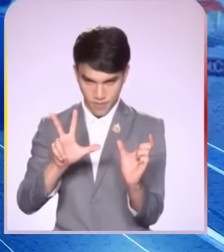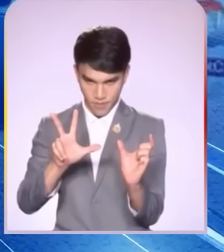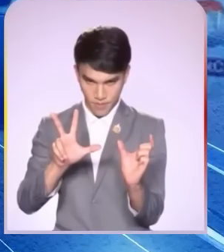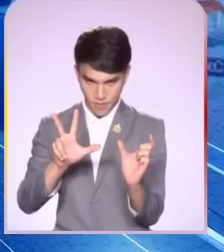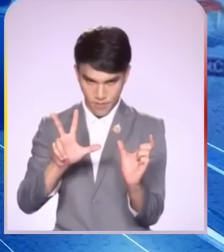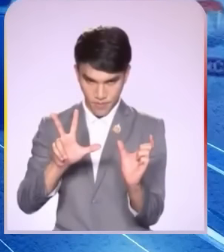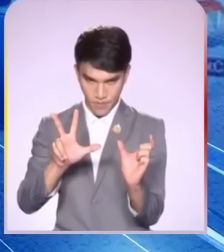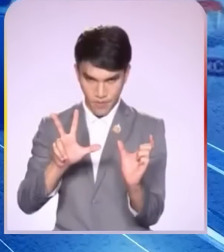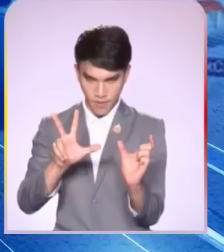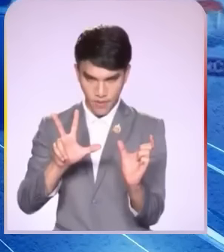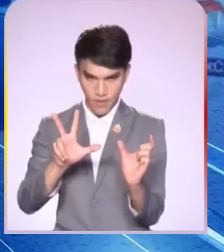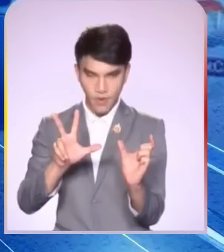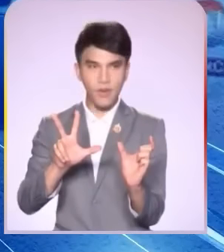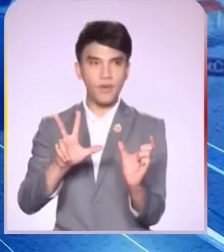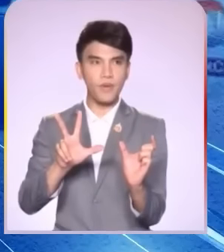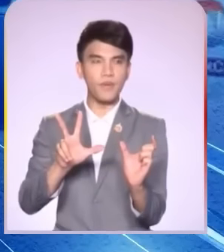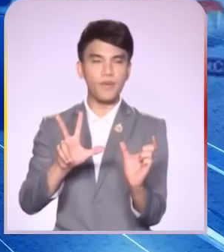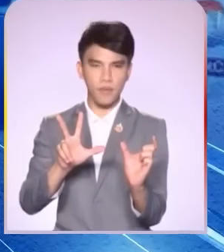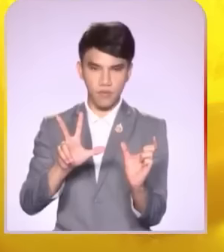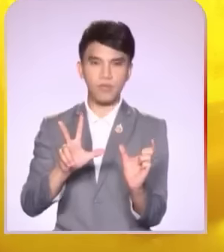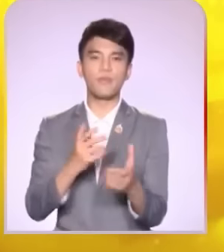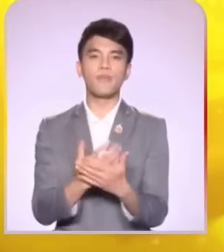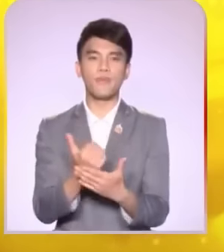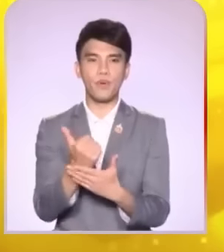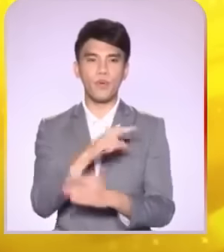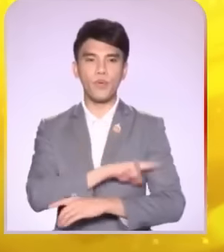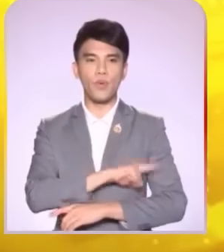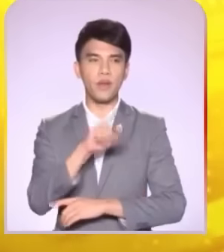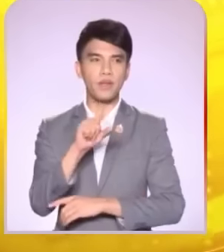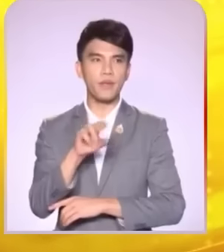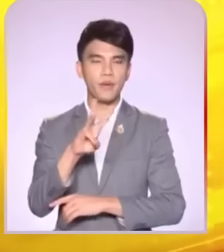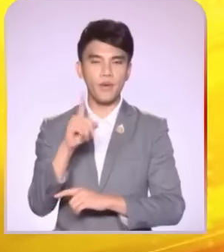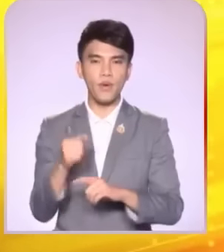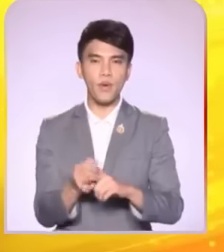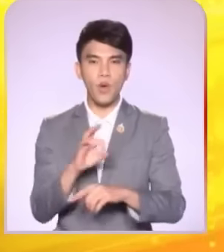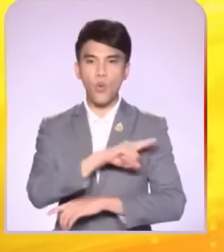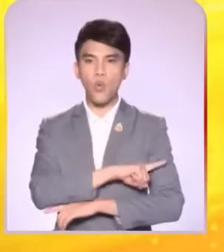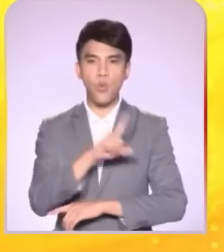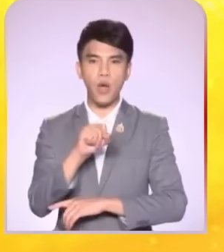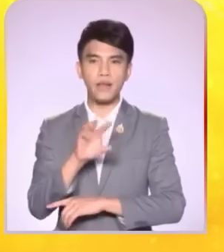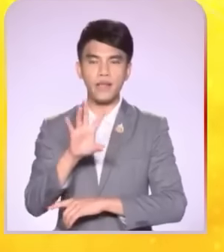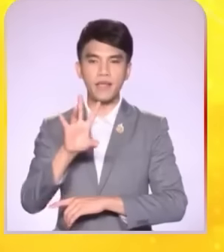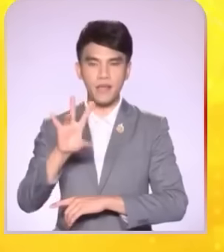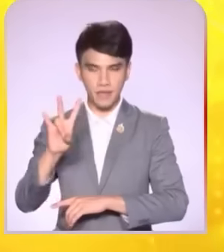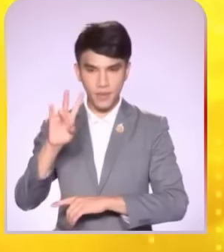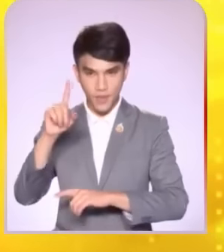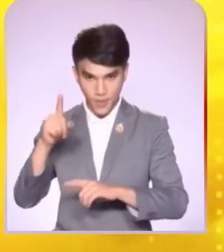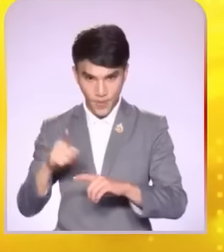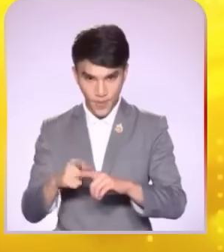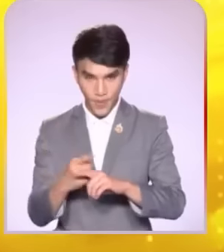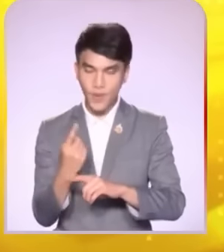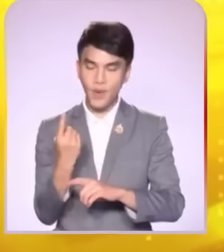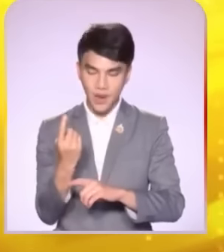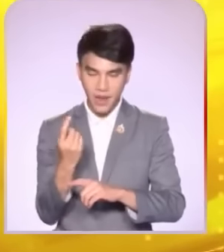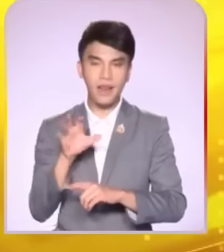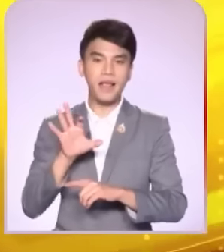ะ13หลักนี่นะครับลงท้ายด้วย1หรือ2หรือ3เนี่ยคุณรับเงินวันที่26กันยายน ถูกต้องค่ะ ส่วนวันที่27กันยายนคือเลขบัตรประชาช